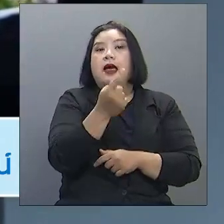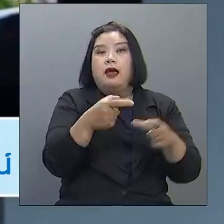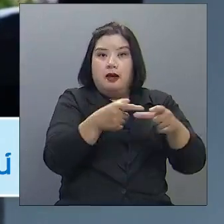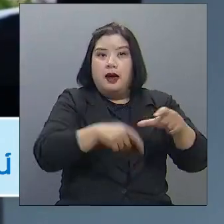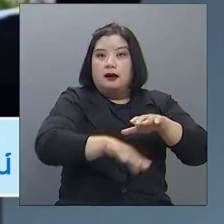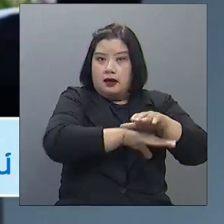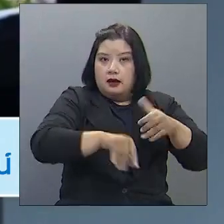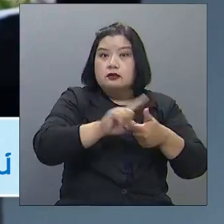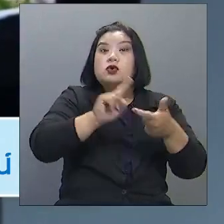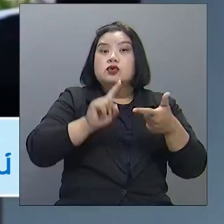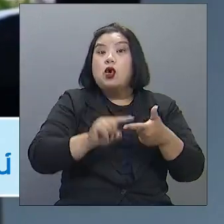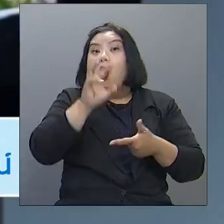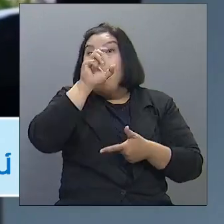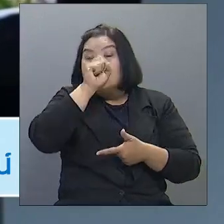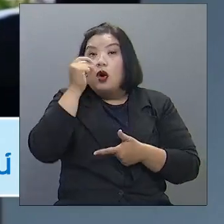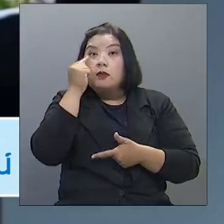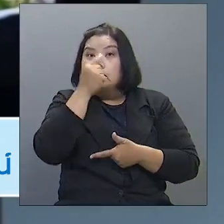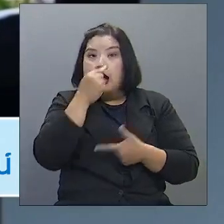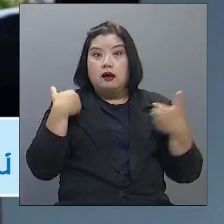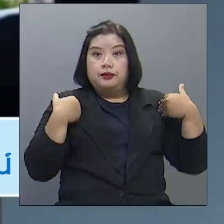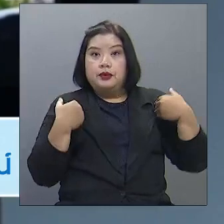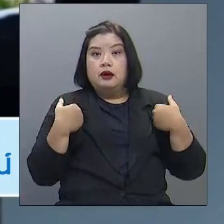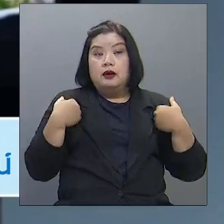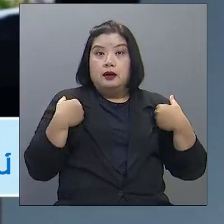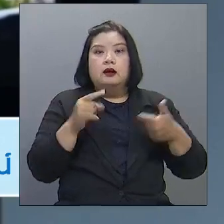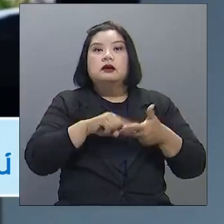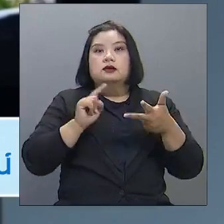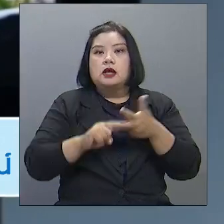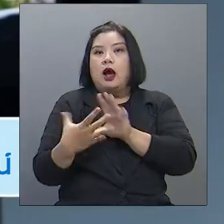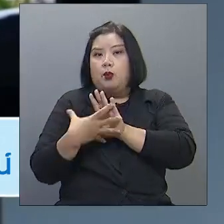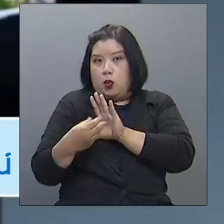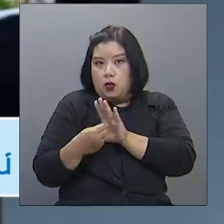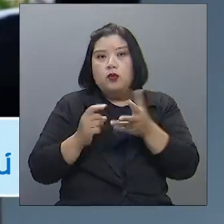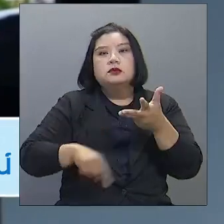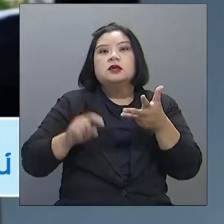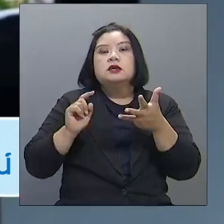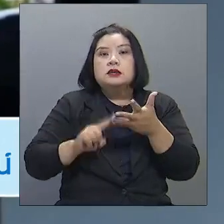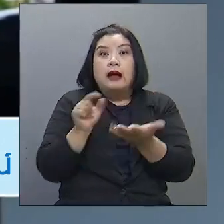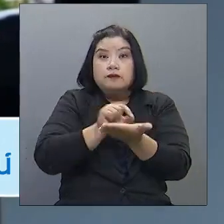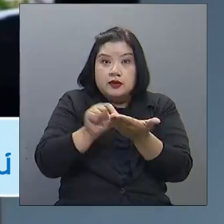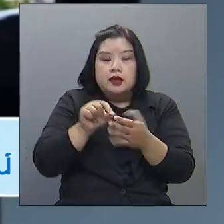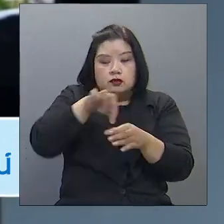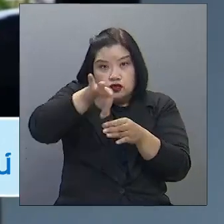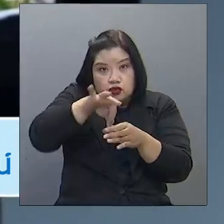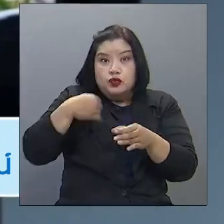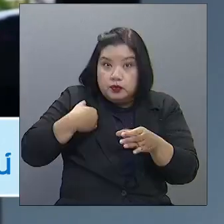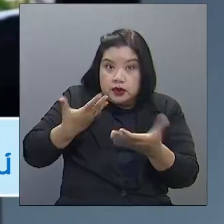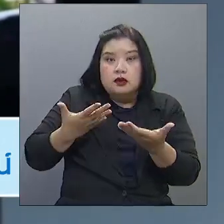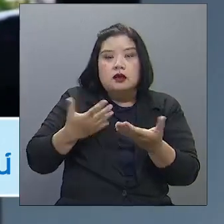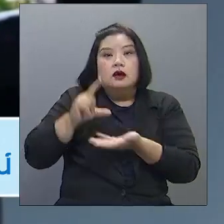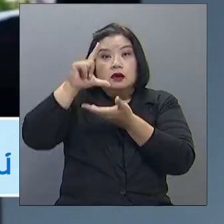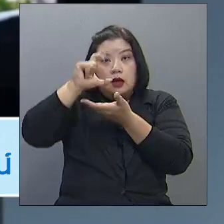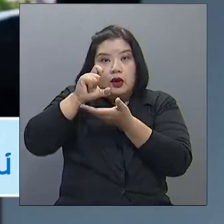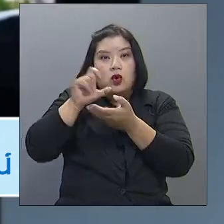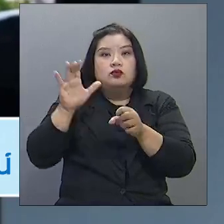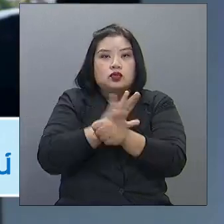ารการทดสอบสมรถภาปของ Lal มาก audibleการทดสอบข้อเขียน ขับรถ และถ่ายรูปเพื่ออกใบ